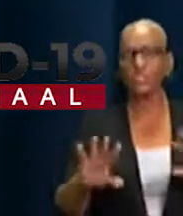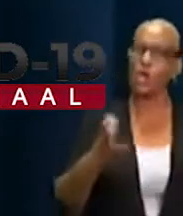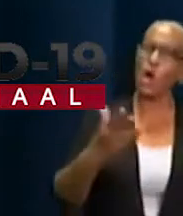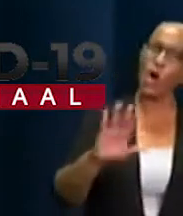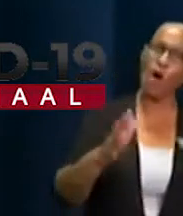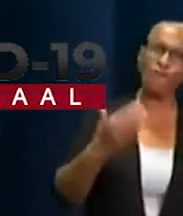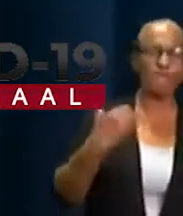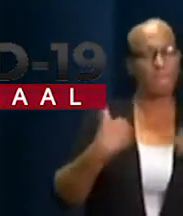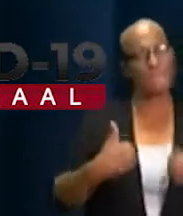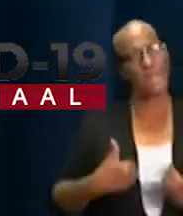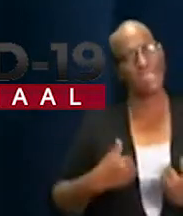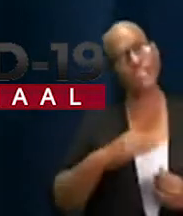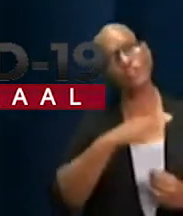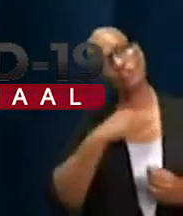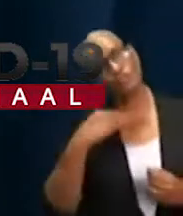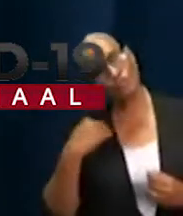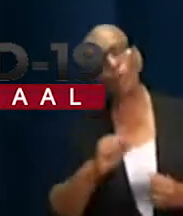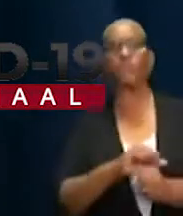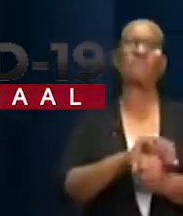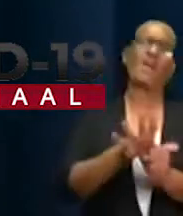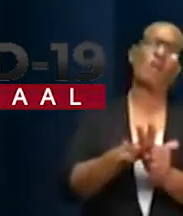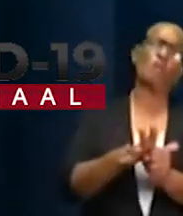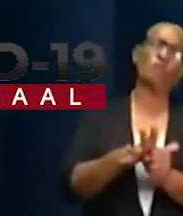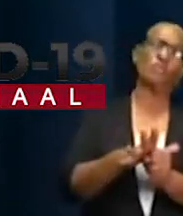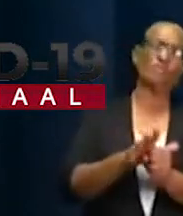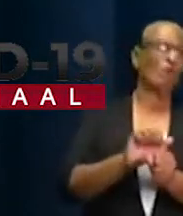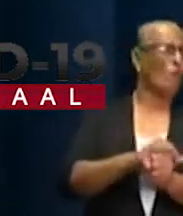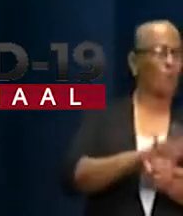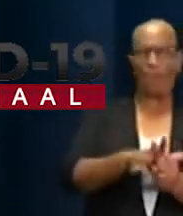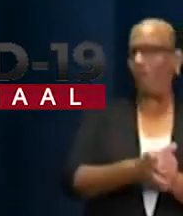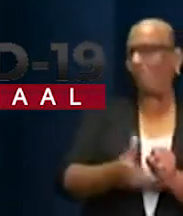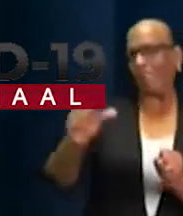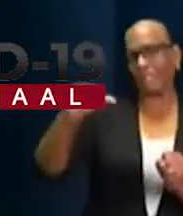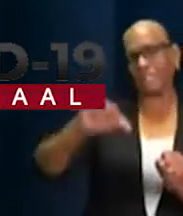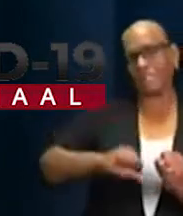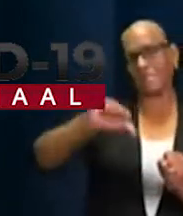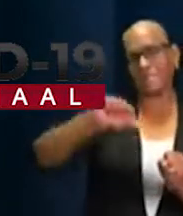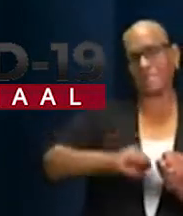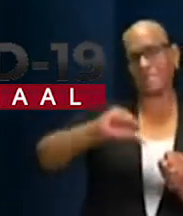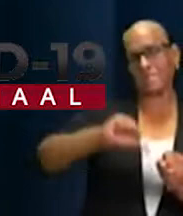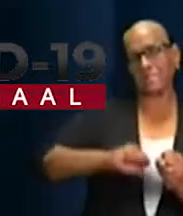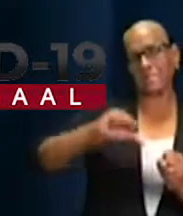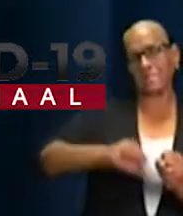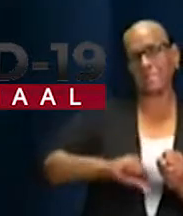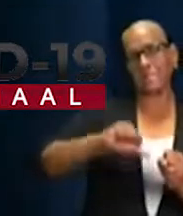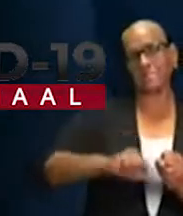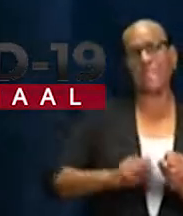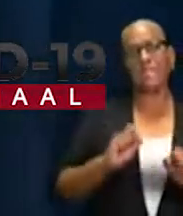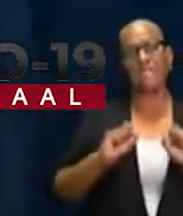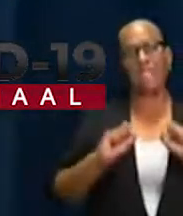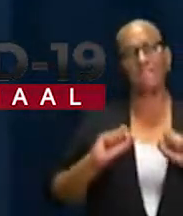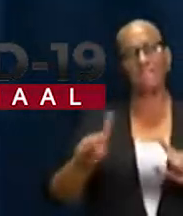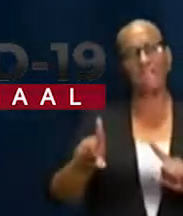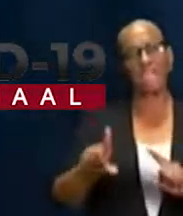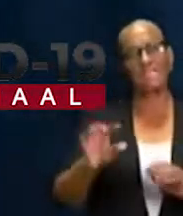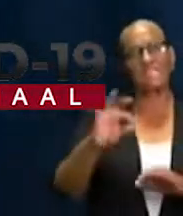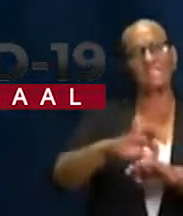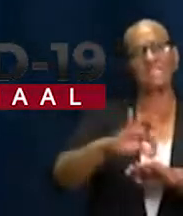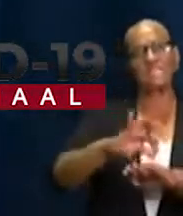de gevolgen van dit verwoestend viraal infectiebeeld of infectieziekte.